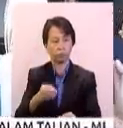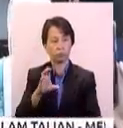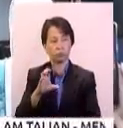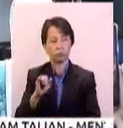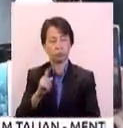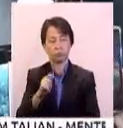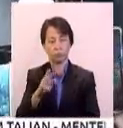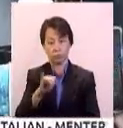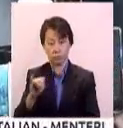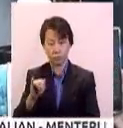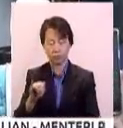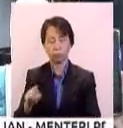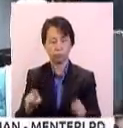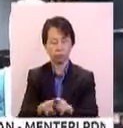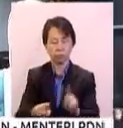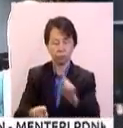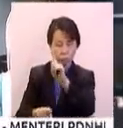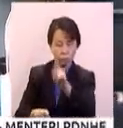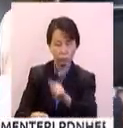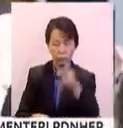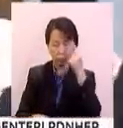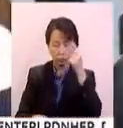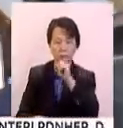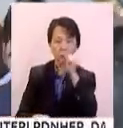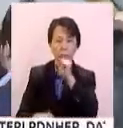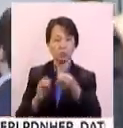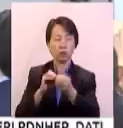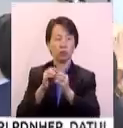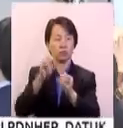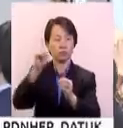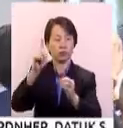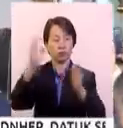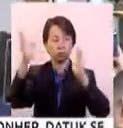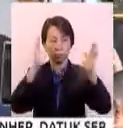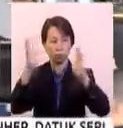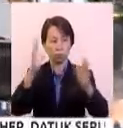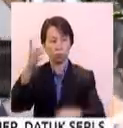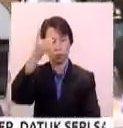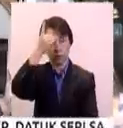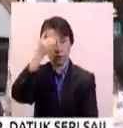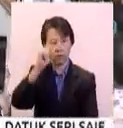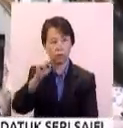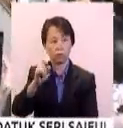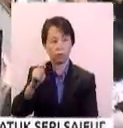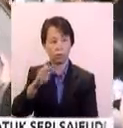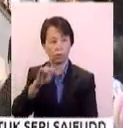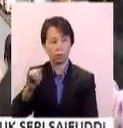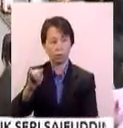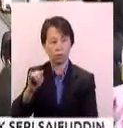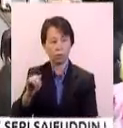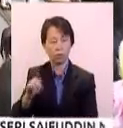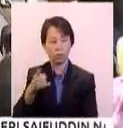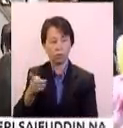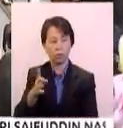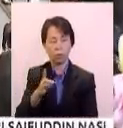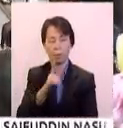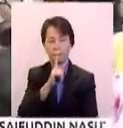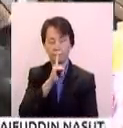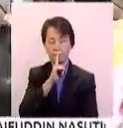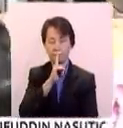Siti Nurhaliza turut bertanyakan pendapat penyanyi nombor satu negara Datuk Sri Siti Nurhaliza tentang isu